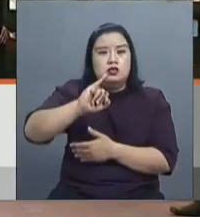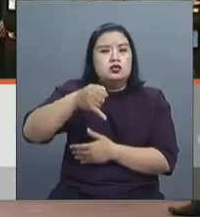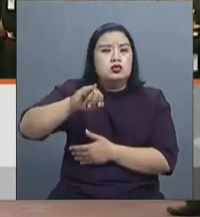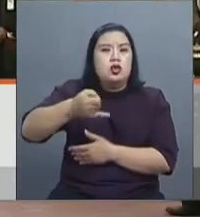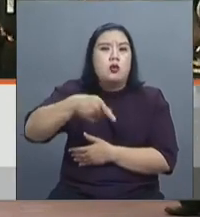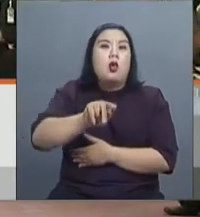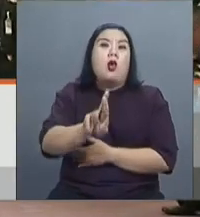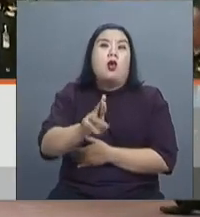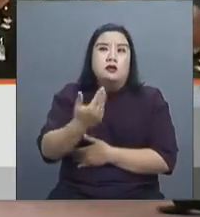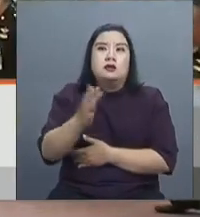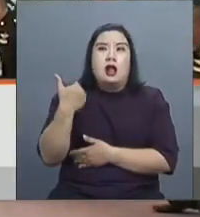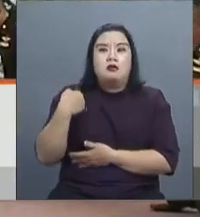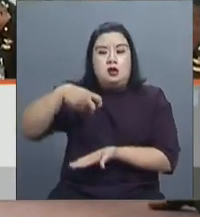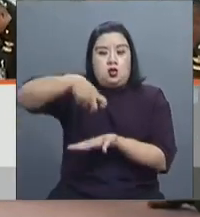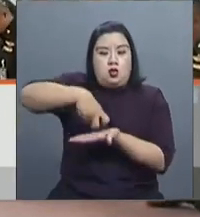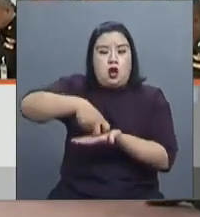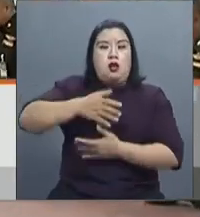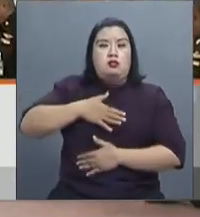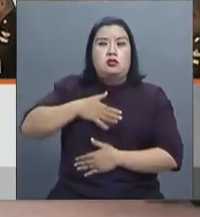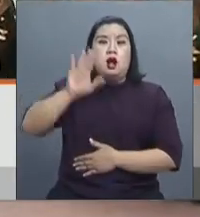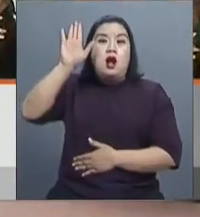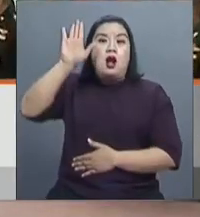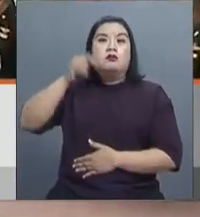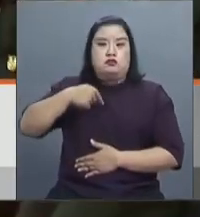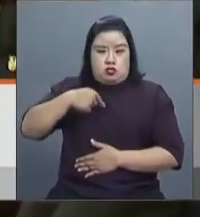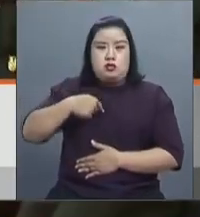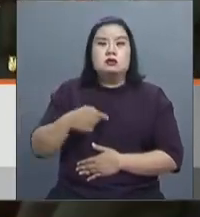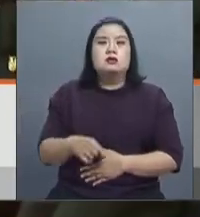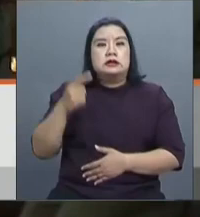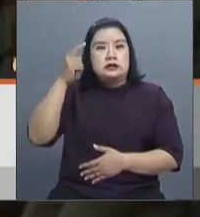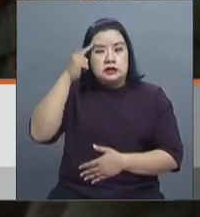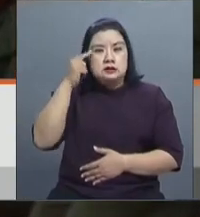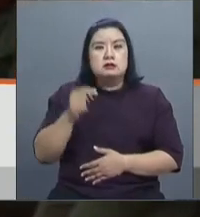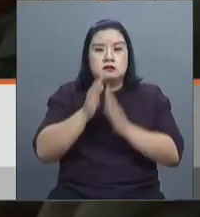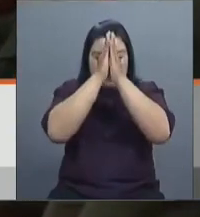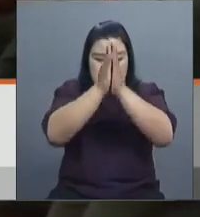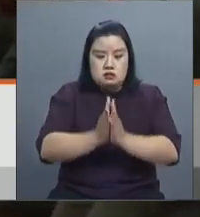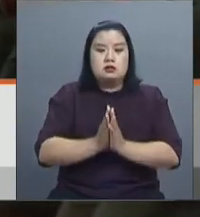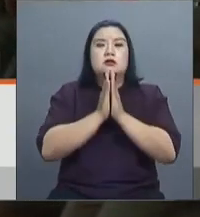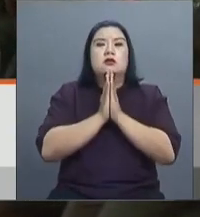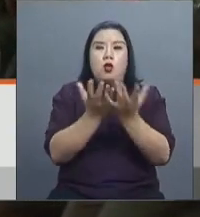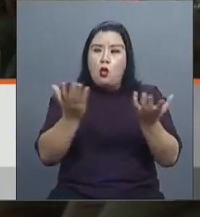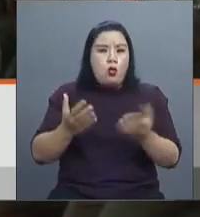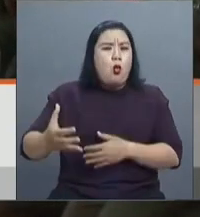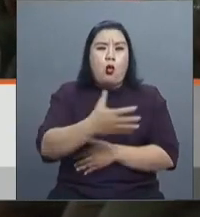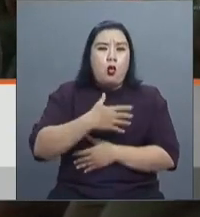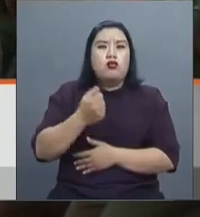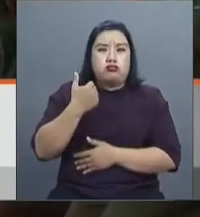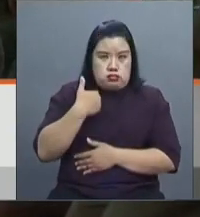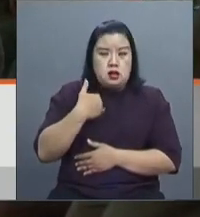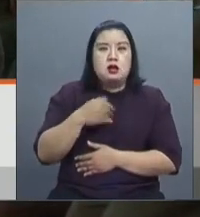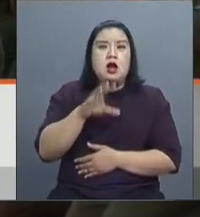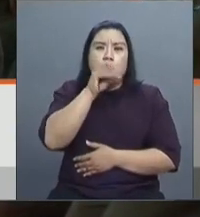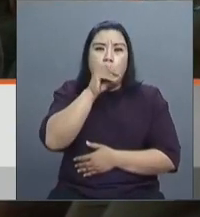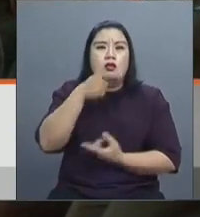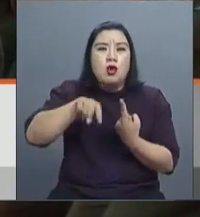พร้อมคุกเข่ากล่าวคำปฏิญาณตนว่าข้าพระพุทธเจ้าจะรักษามรดกของพระองค์ท่านไว้ด้วยชีวิตจำนวน3รอบหลังจากนั้นพลเอ